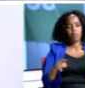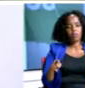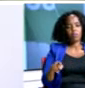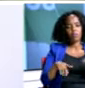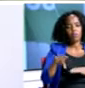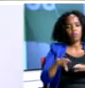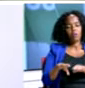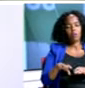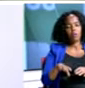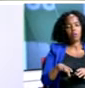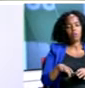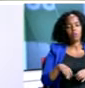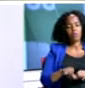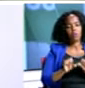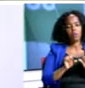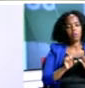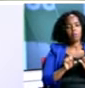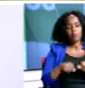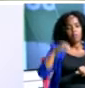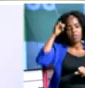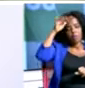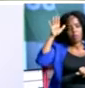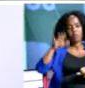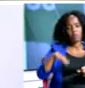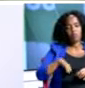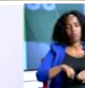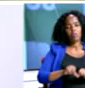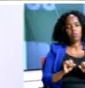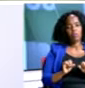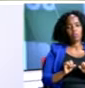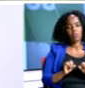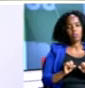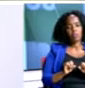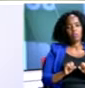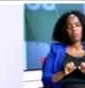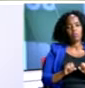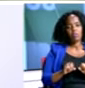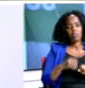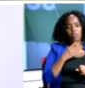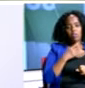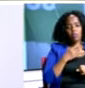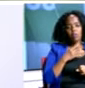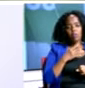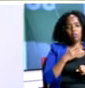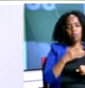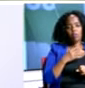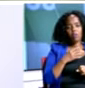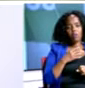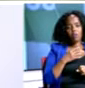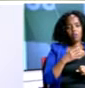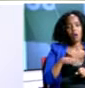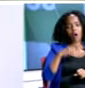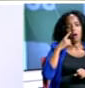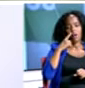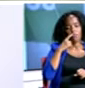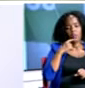turan goda ma ture namot goda man ture walqabate dignisani imanno wanti afan